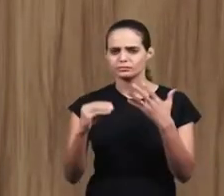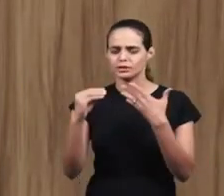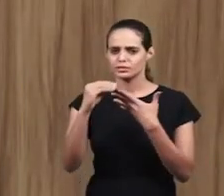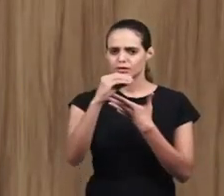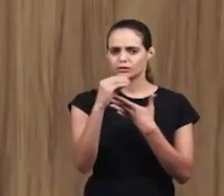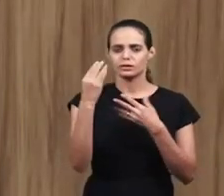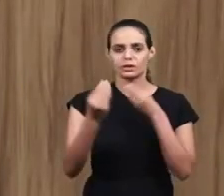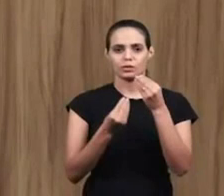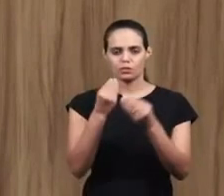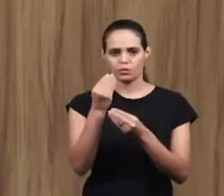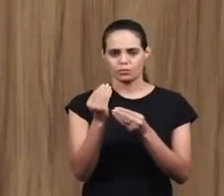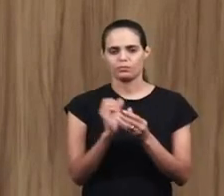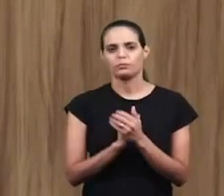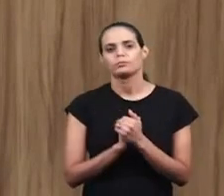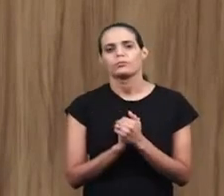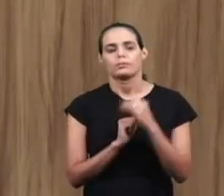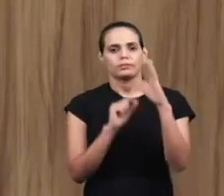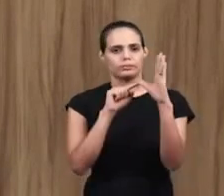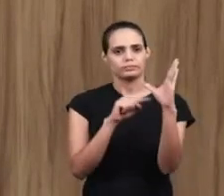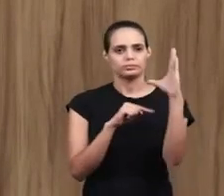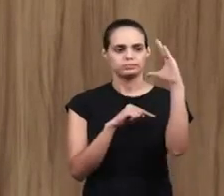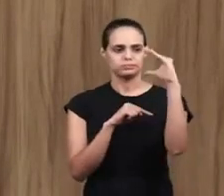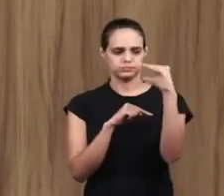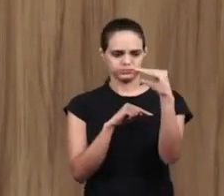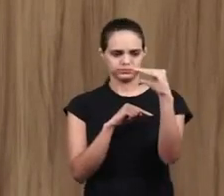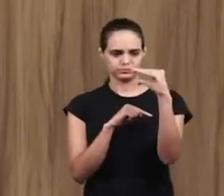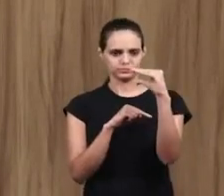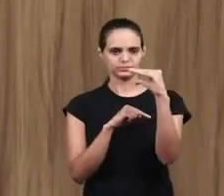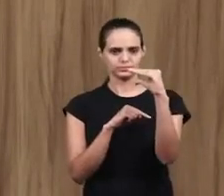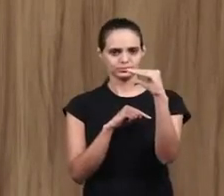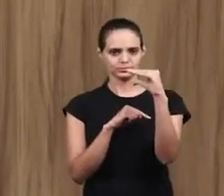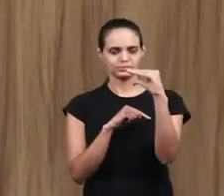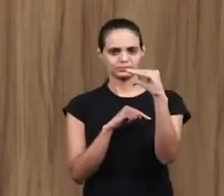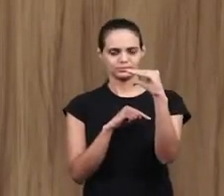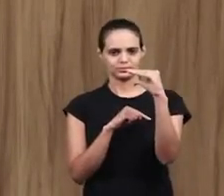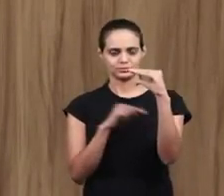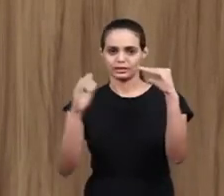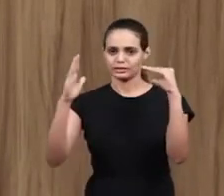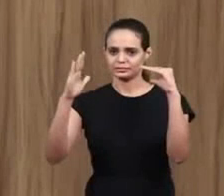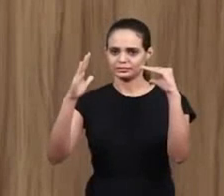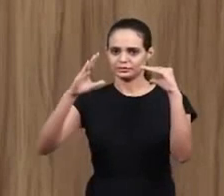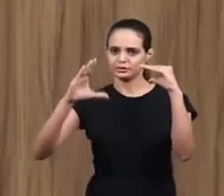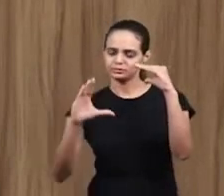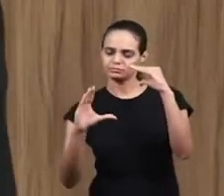C, das tiefe C und das tiefe E lernen. Und für diesen Teil werden wir